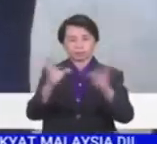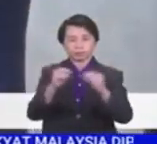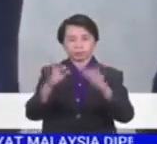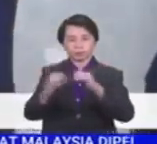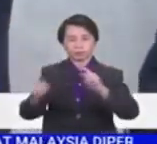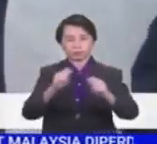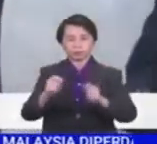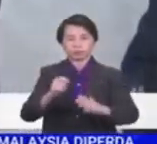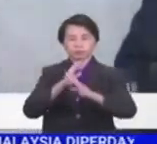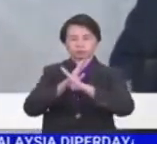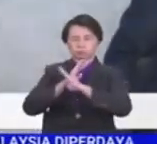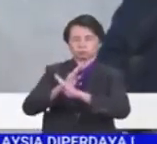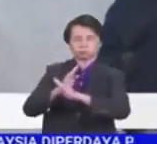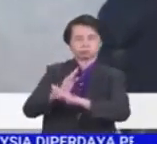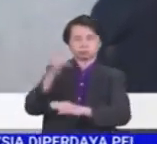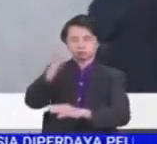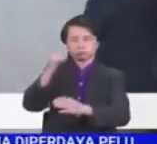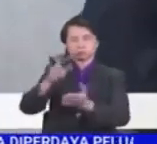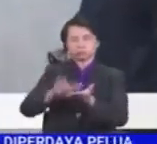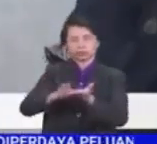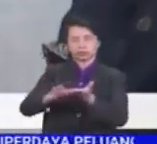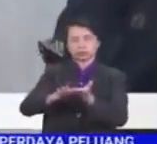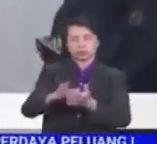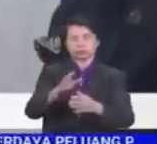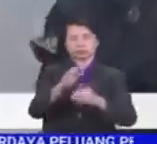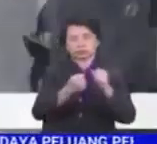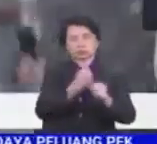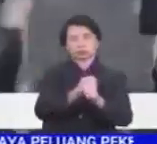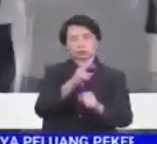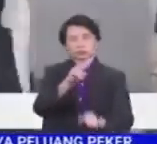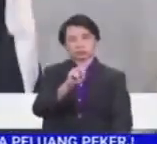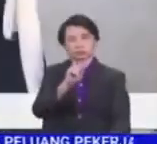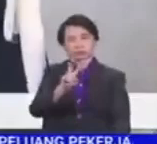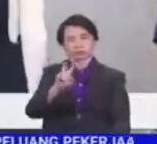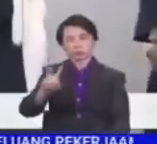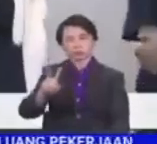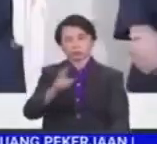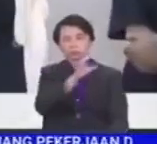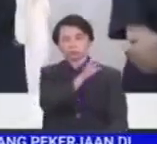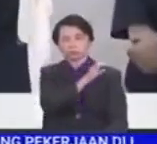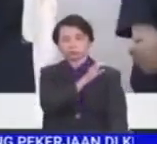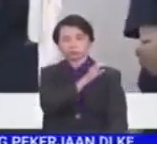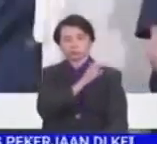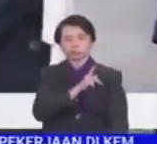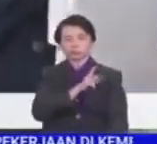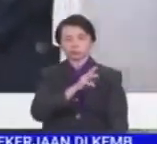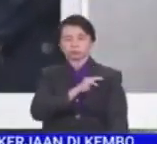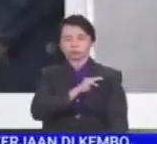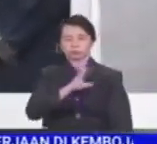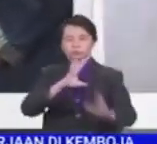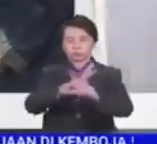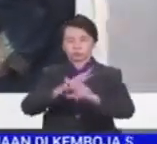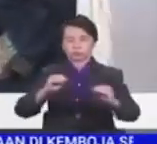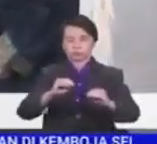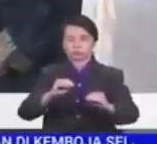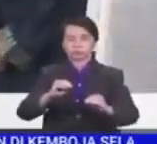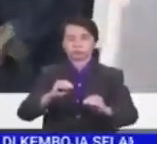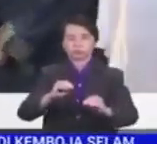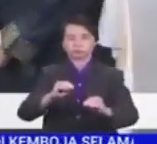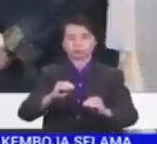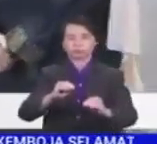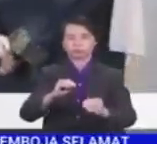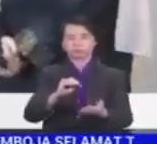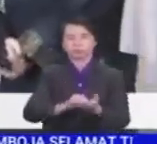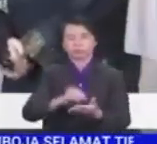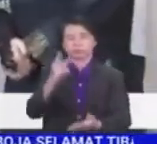magis tindakan membantu ras dadah bilangan satu Tahun 2022 yang diproduksikan oleh premias Rawa ada atau patinggi transfer bocor itu